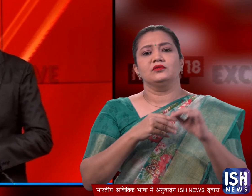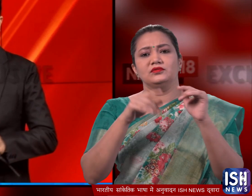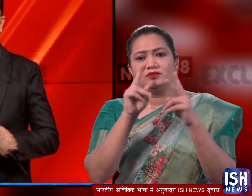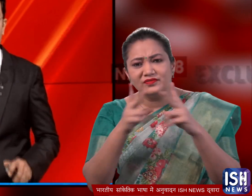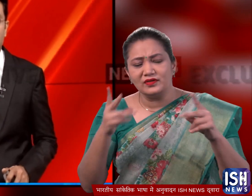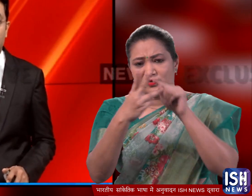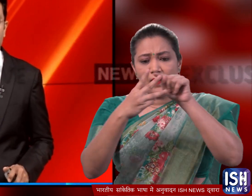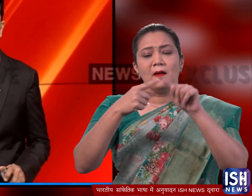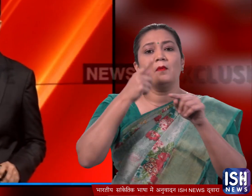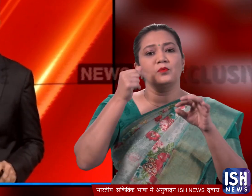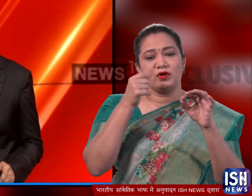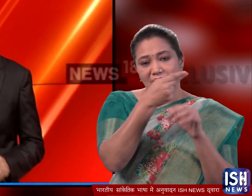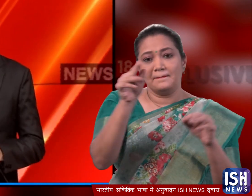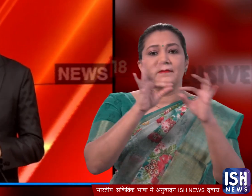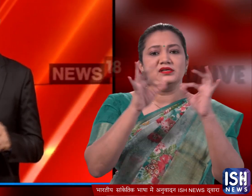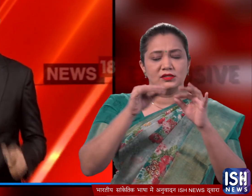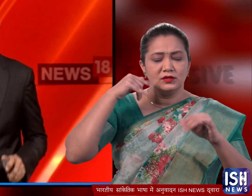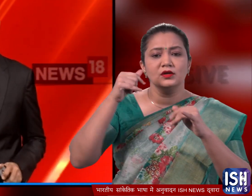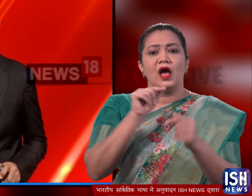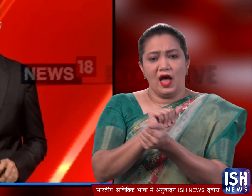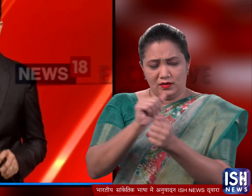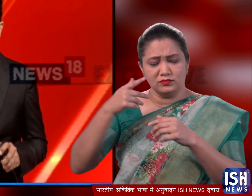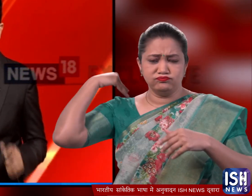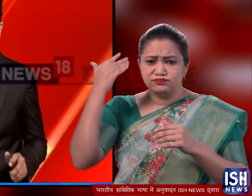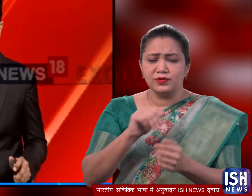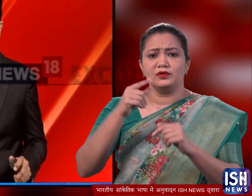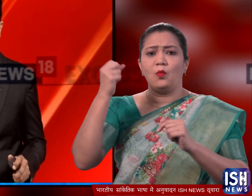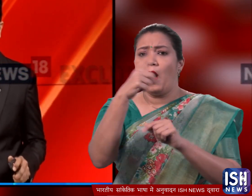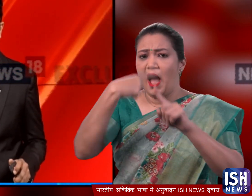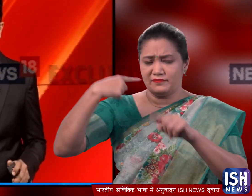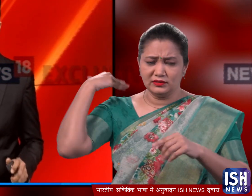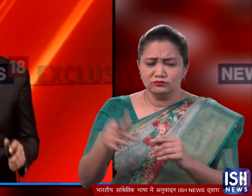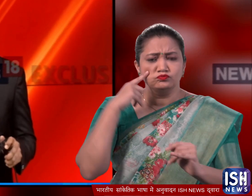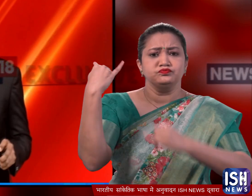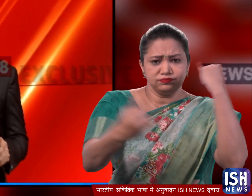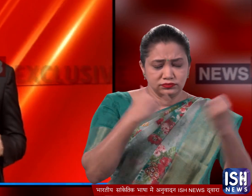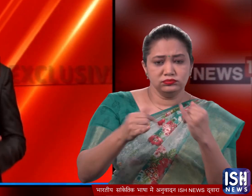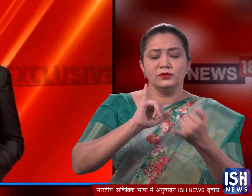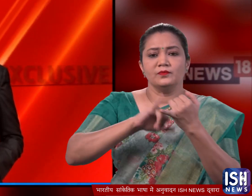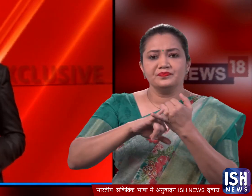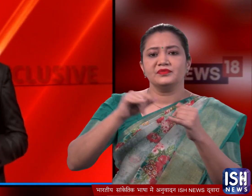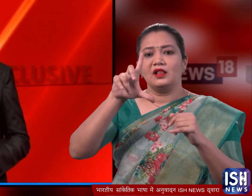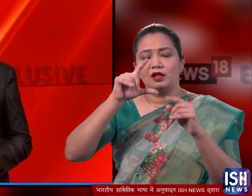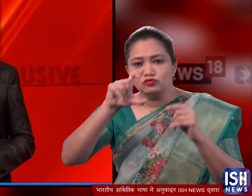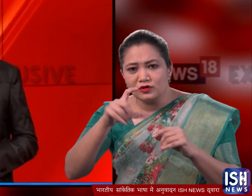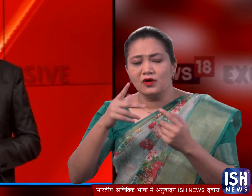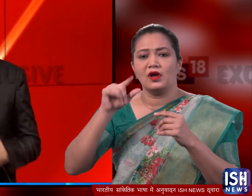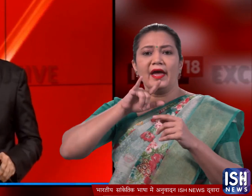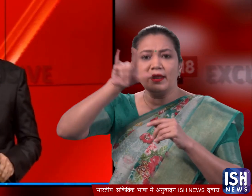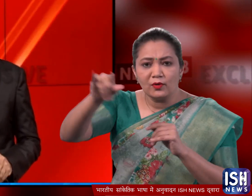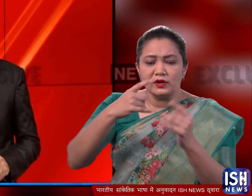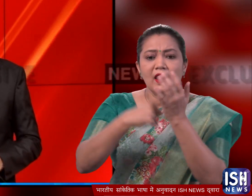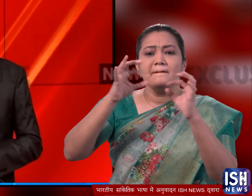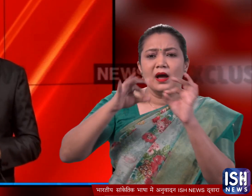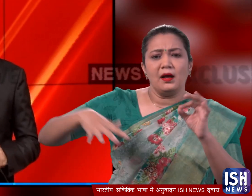और कुलगाम के बासित नाम के आतंकी की तलाश सुरक्षा बल के जवान पिछले 1.5 महीने से कर रहे थे। जिन्हें श्रीनगर में लाल चौक और एयरपोर्ट के बीच